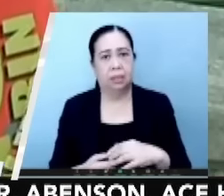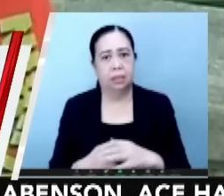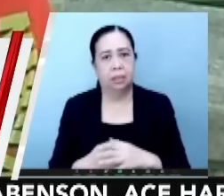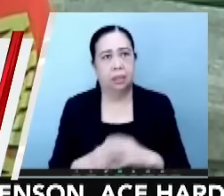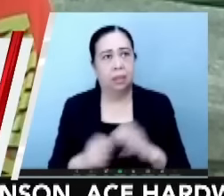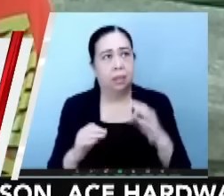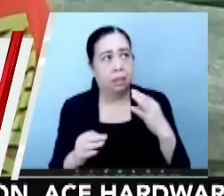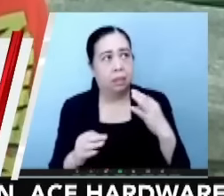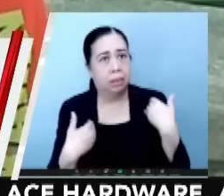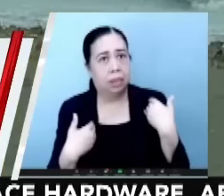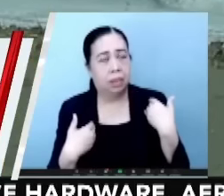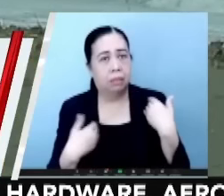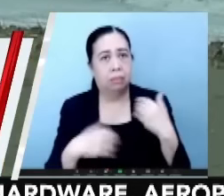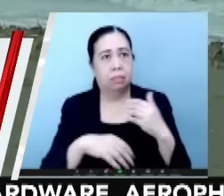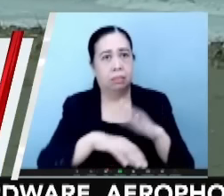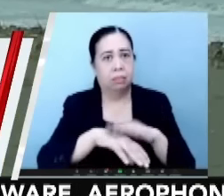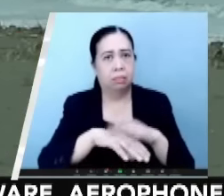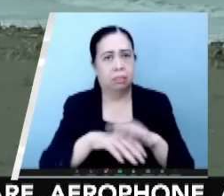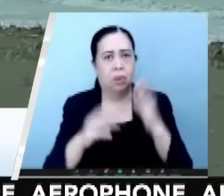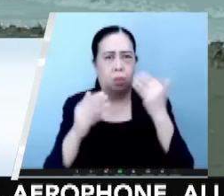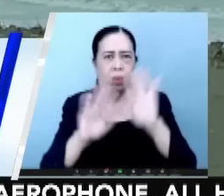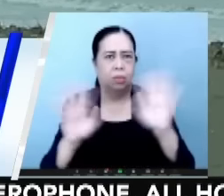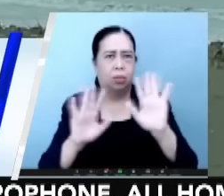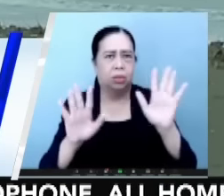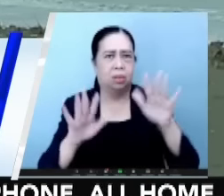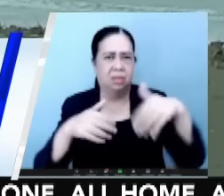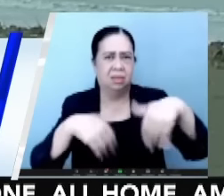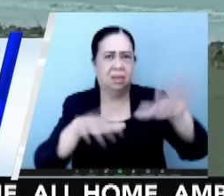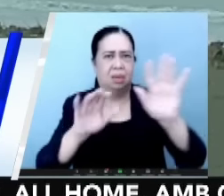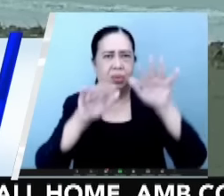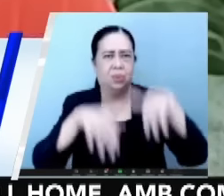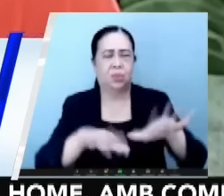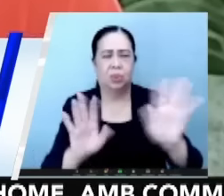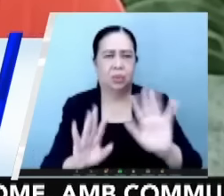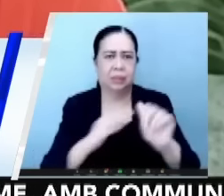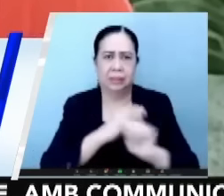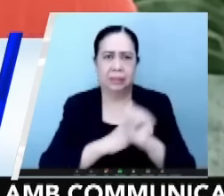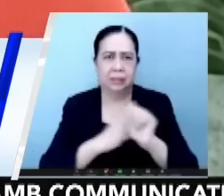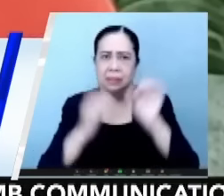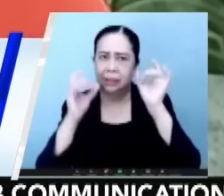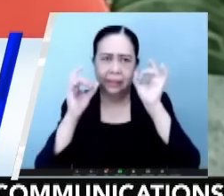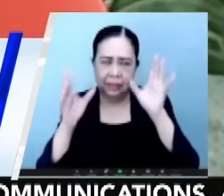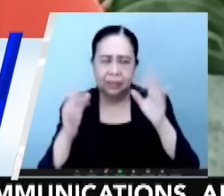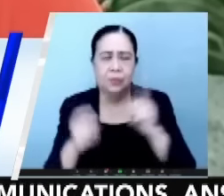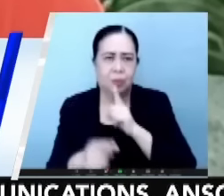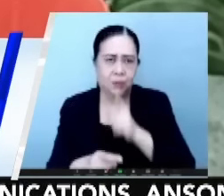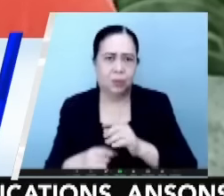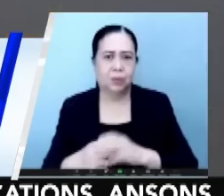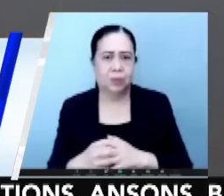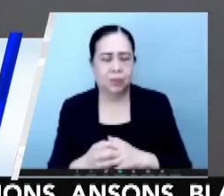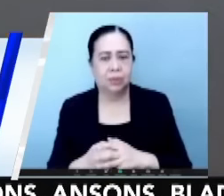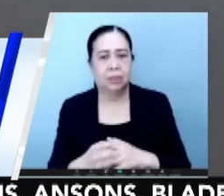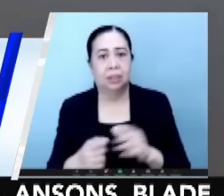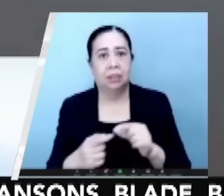muna silang lalabas ng tao. Huwag muna silang lalaot. O, dahil delikado po yung sa kanila, dahil lalo na yan, malilit na bangka.